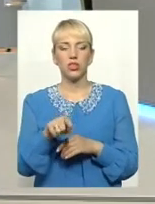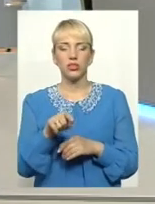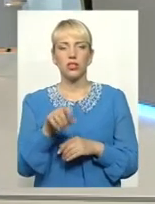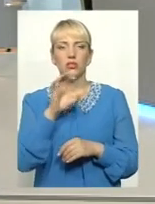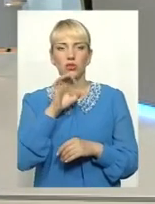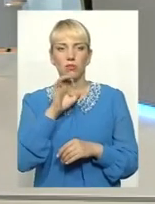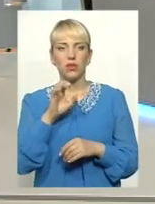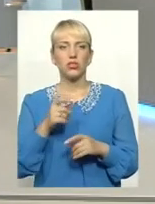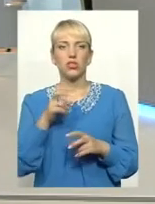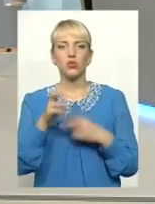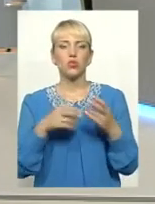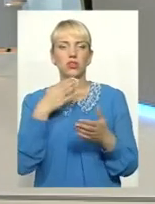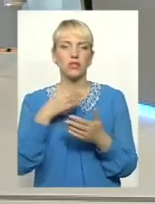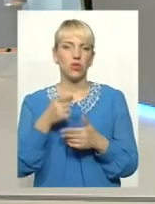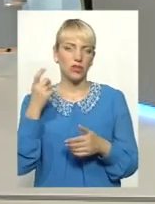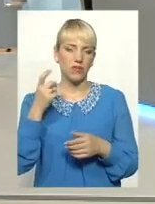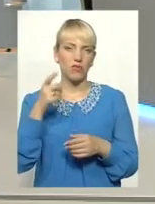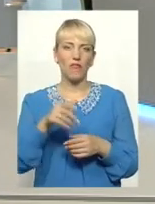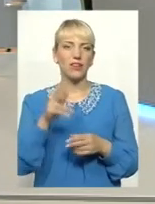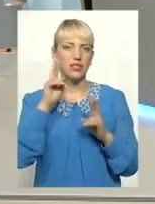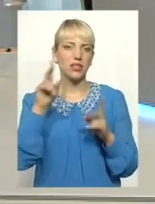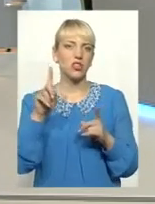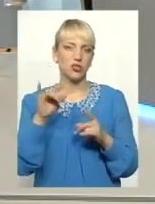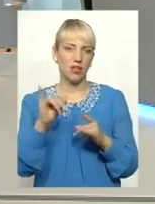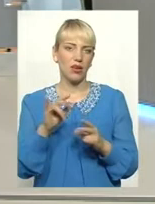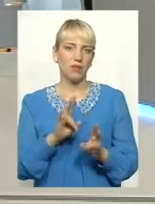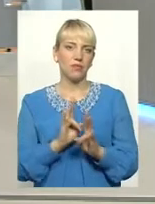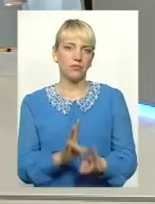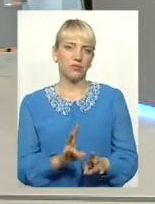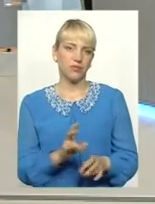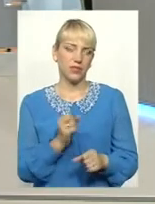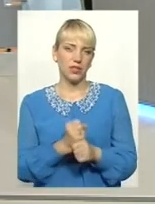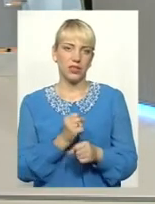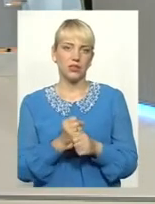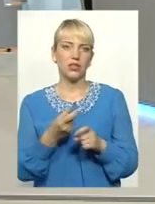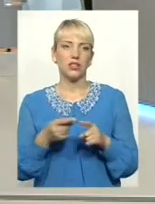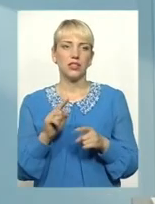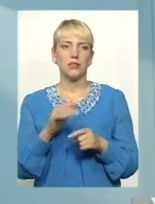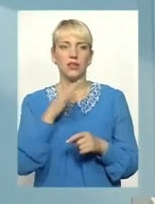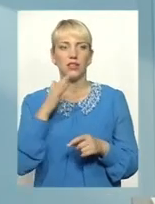так поступили. Дуже багато тварин виявляється викинутими, оскільки,